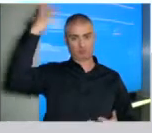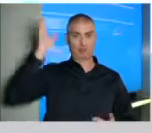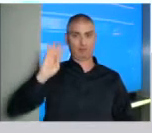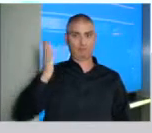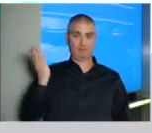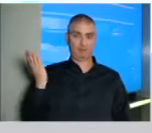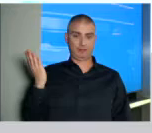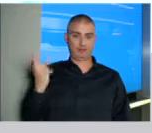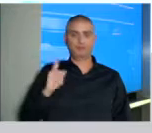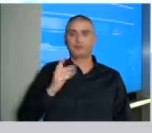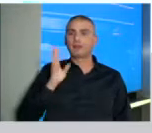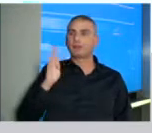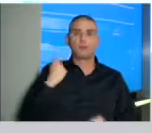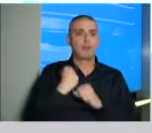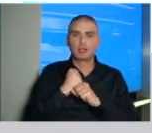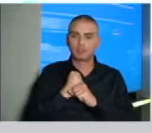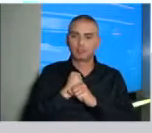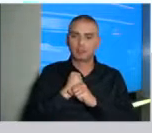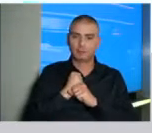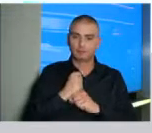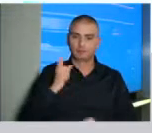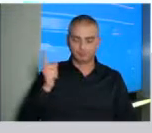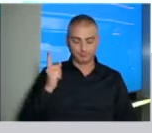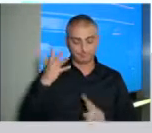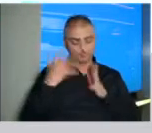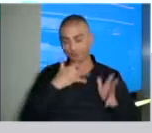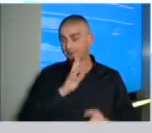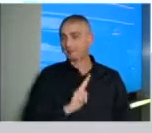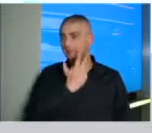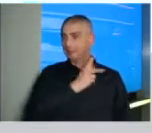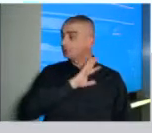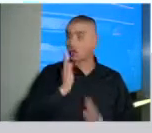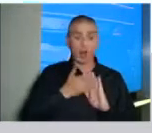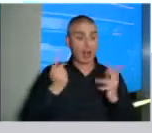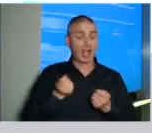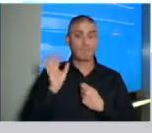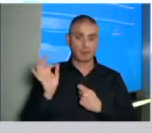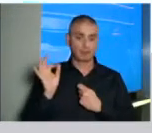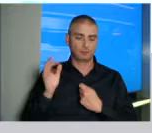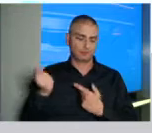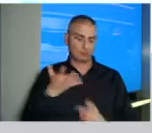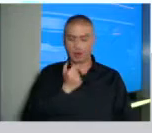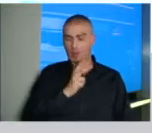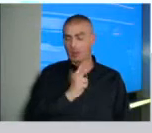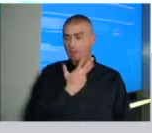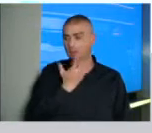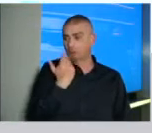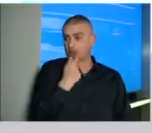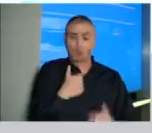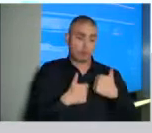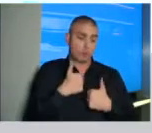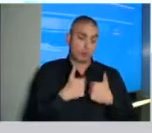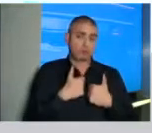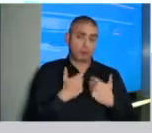ביבי. עכשיו, מה שביבי עשה כשהוא תקף את גנץ, שכל הקמפיין שלו בעצם, הוא לקח את גנץ שהיה מועמד,